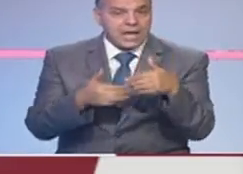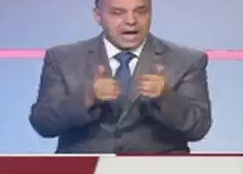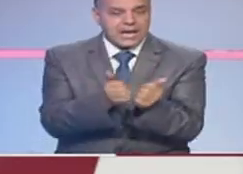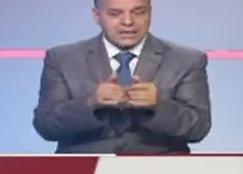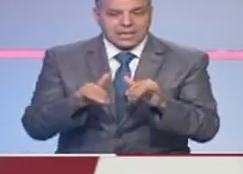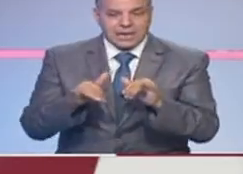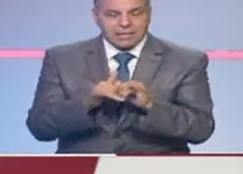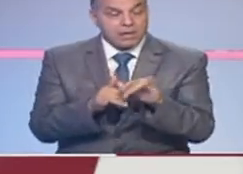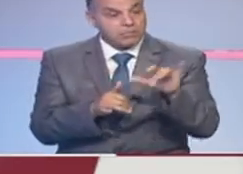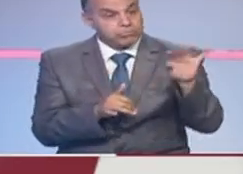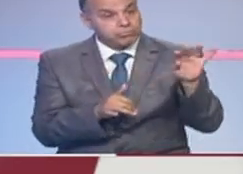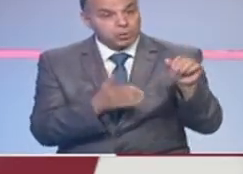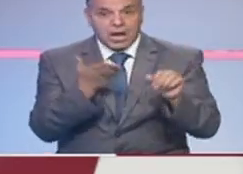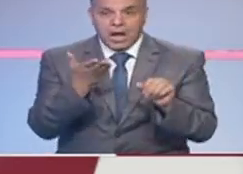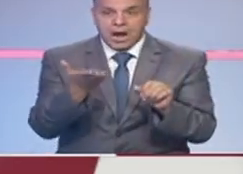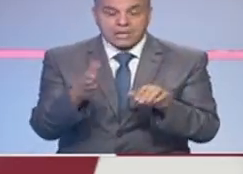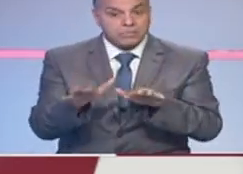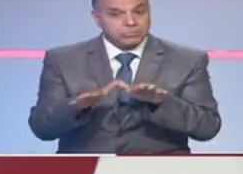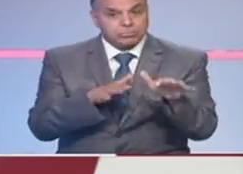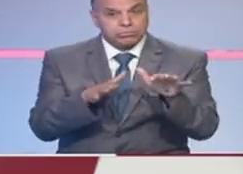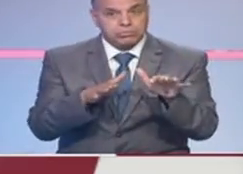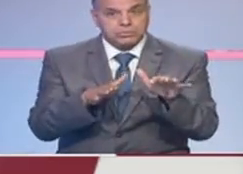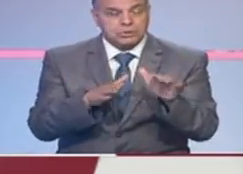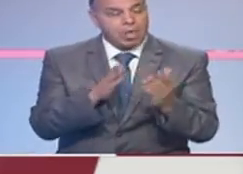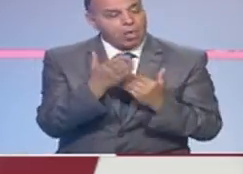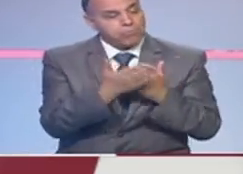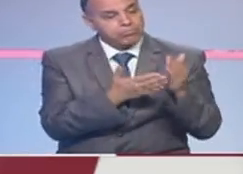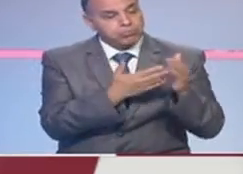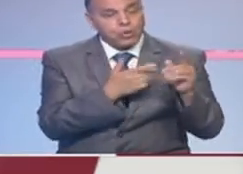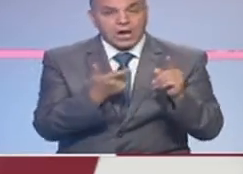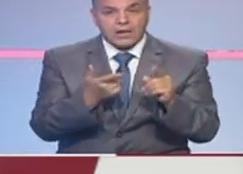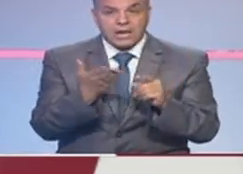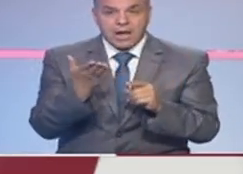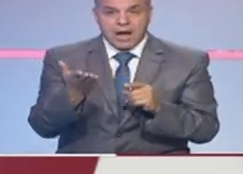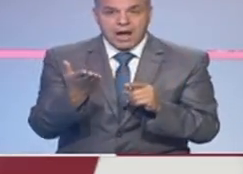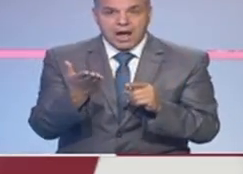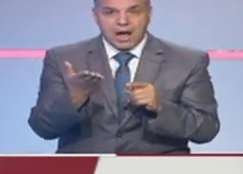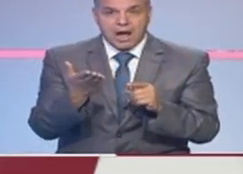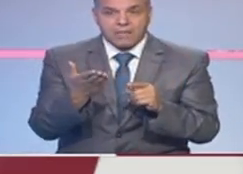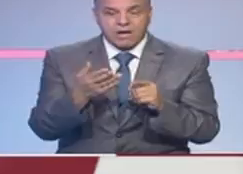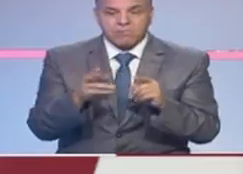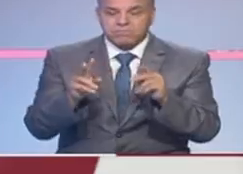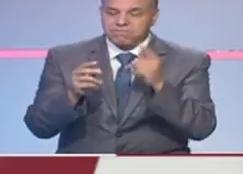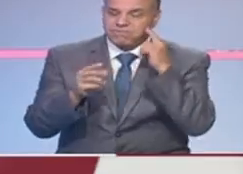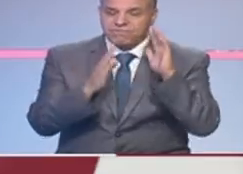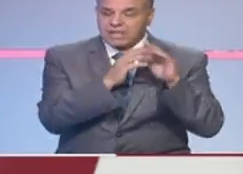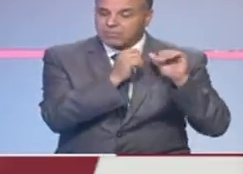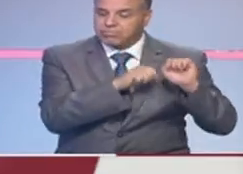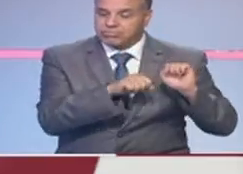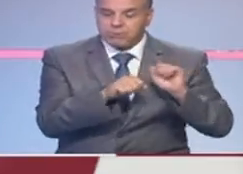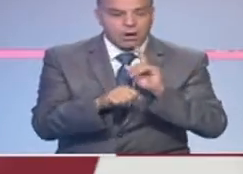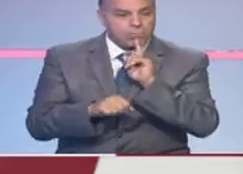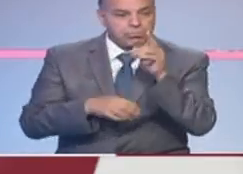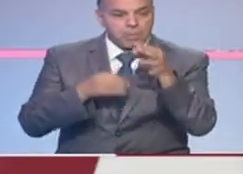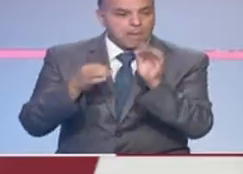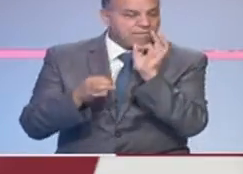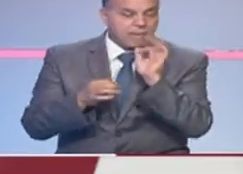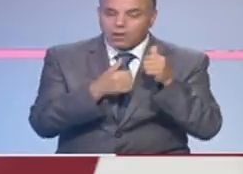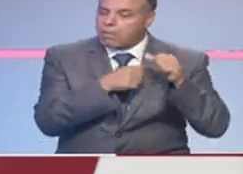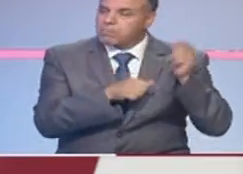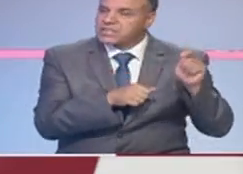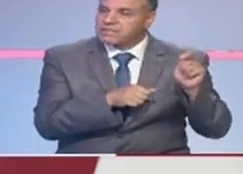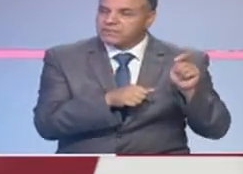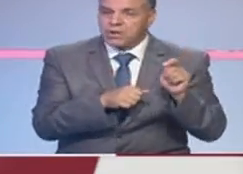النهضه عن رفضها لما اسمته اجراءات تعسفيه على غرار الوضع في الاقامه الجبريه دون اذن قضائي